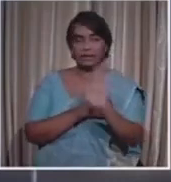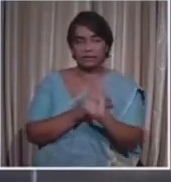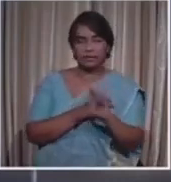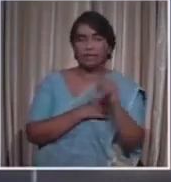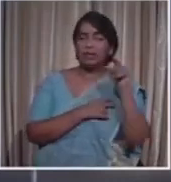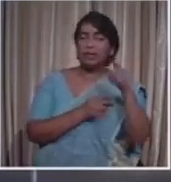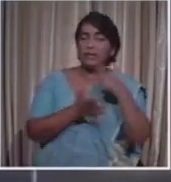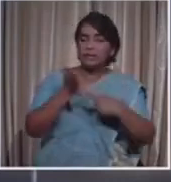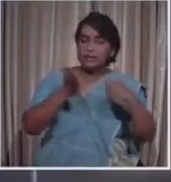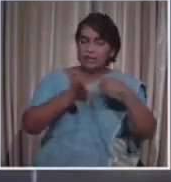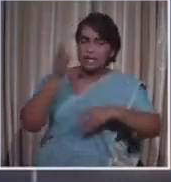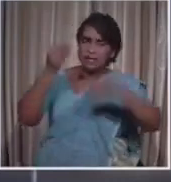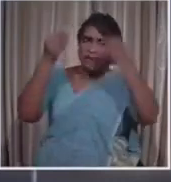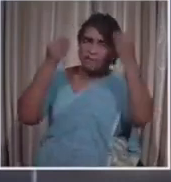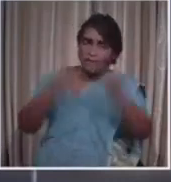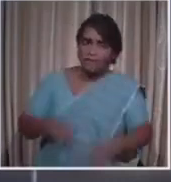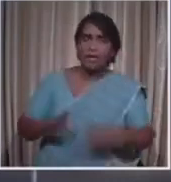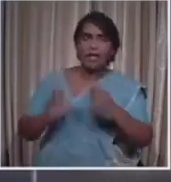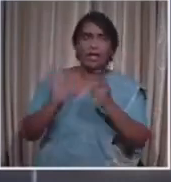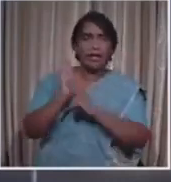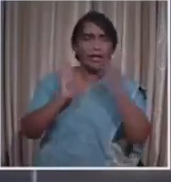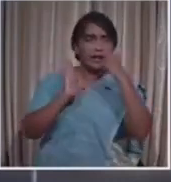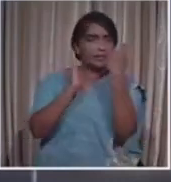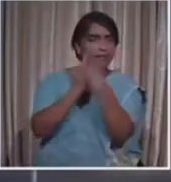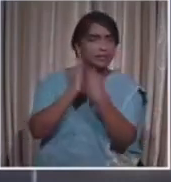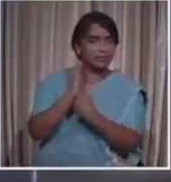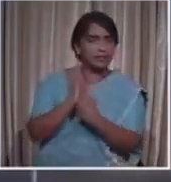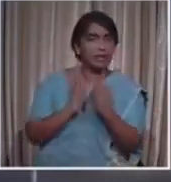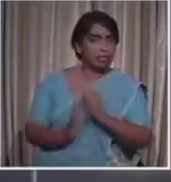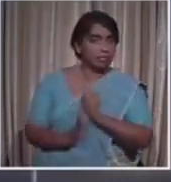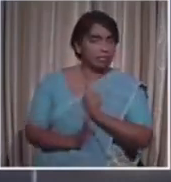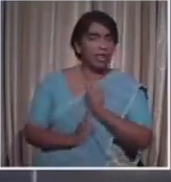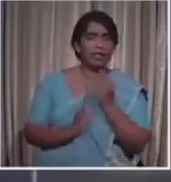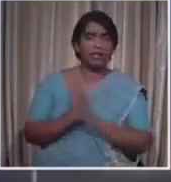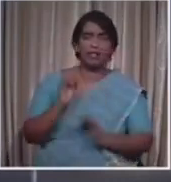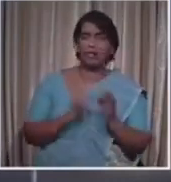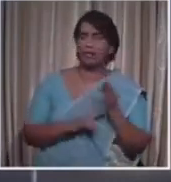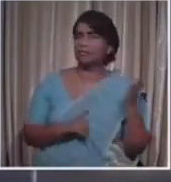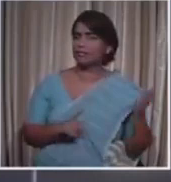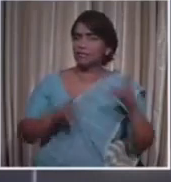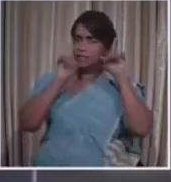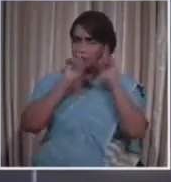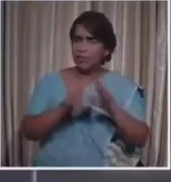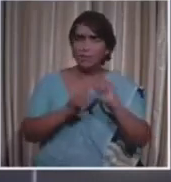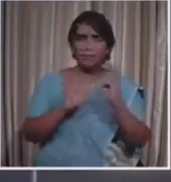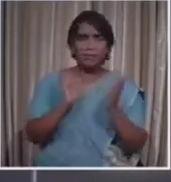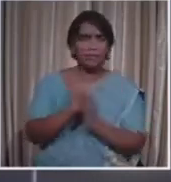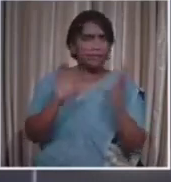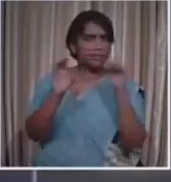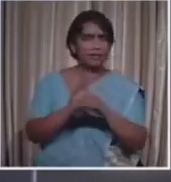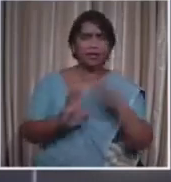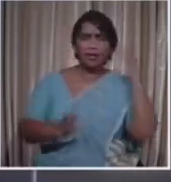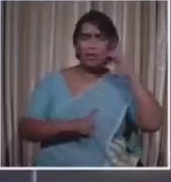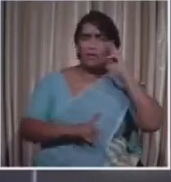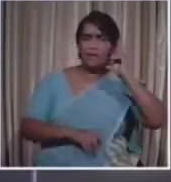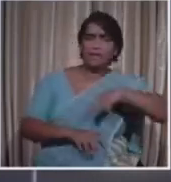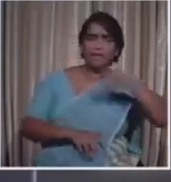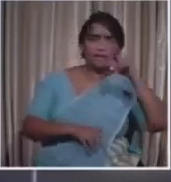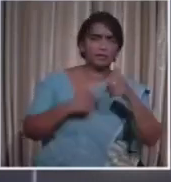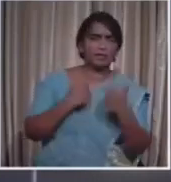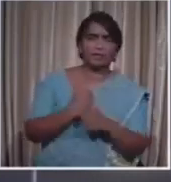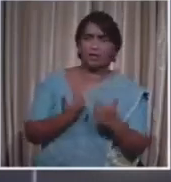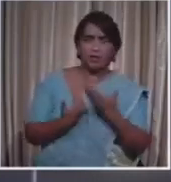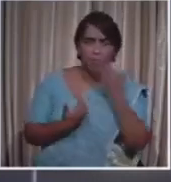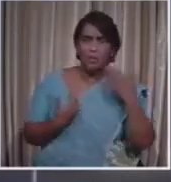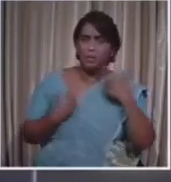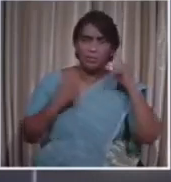එතුමා ඡන්දකින් පෙරදිච්ච ජාතික ලයිස්තුවෙන් ආපු තනි මන්ත්‍රීවරයෙක්. ඉතින් එහෙම කෙනෙක් අගමැති කරයි කියලා ජාත්‍යන්තර විශ්වාසයක් ඇති වෙනවා කියලා මම නම්